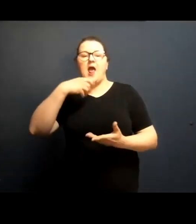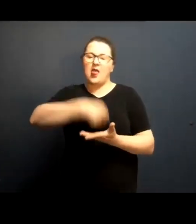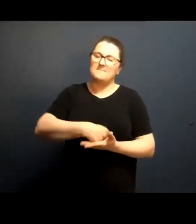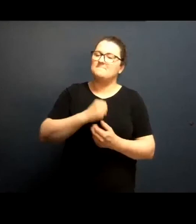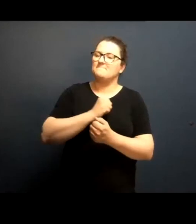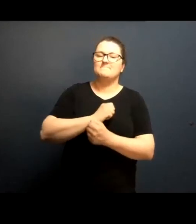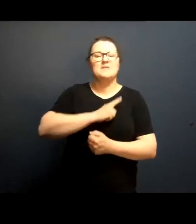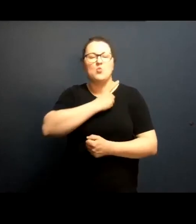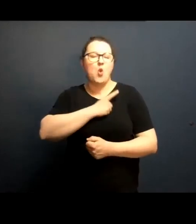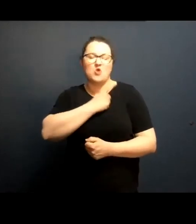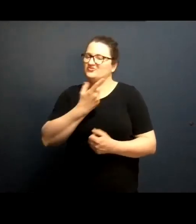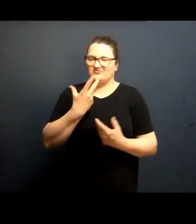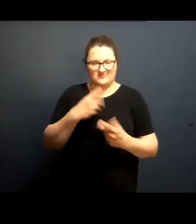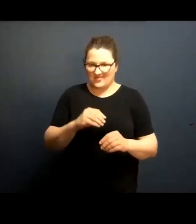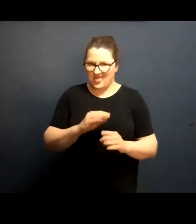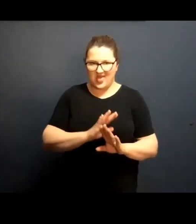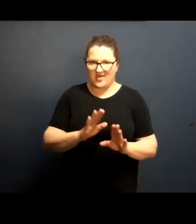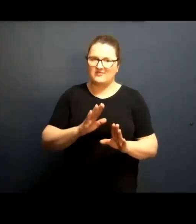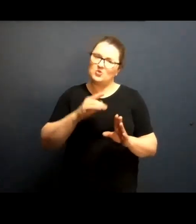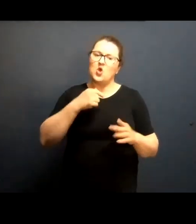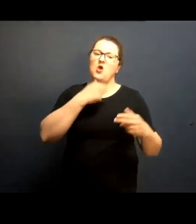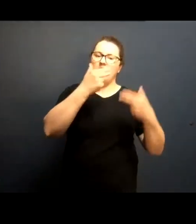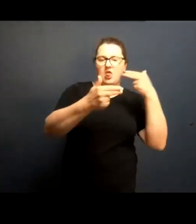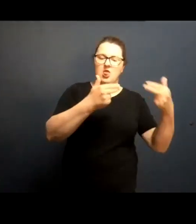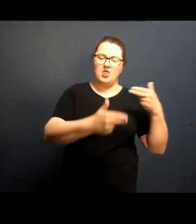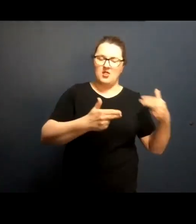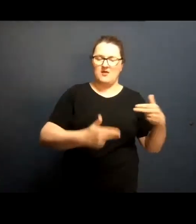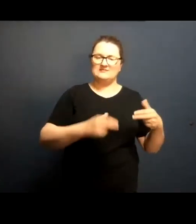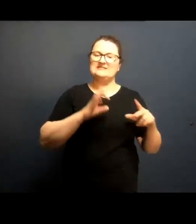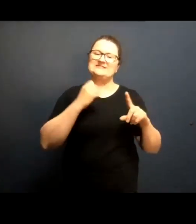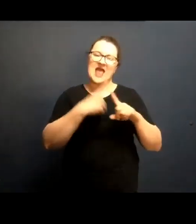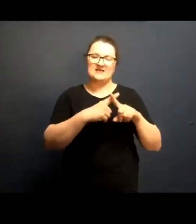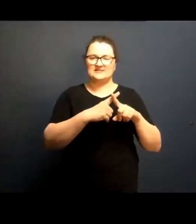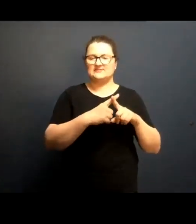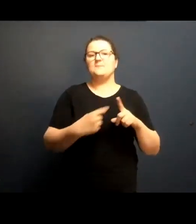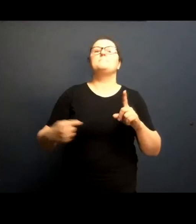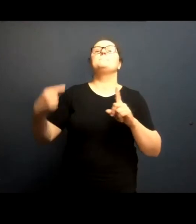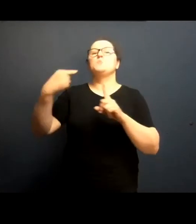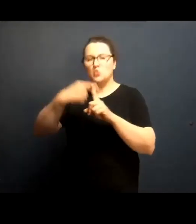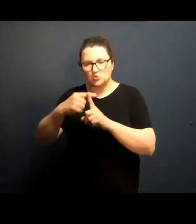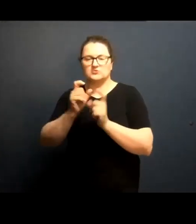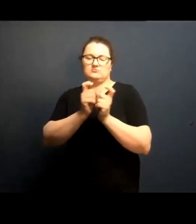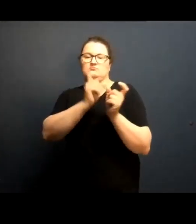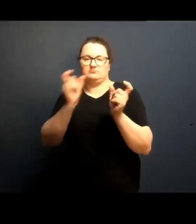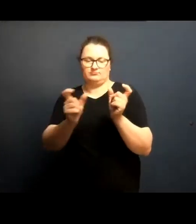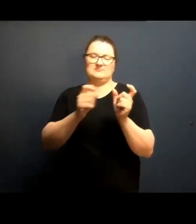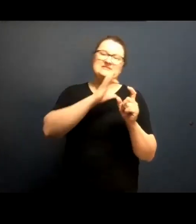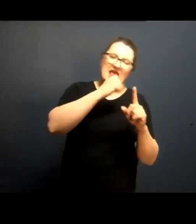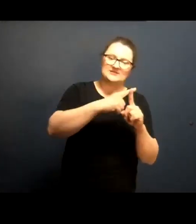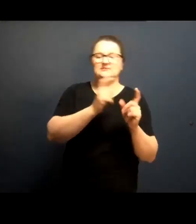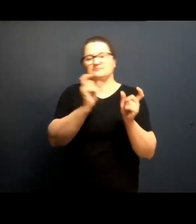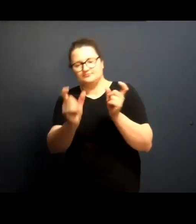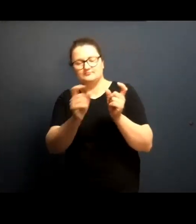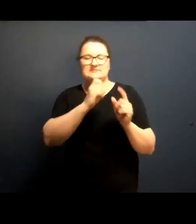tych etykiet, które nadały seksowi. Czyli w ten sposób mapują obszar seksualności, odnosząc to do